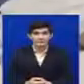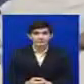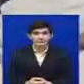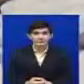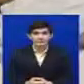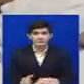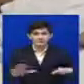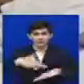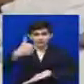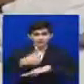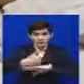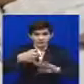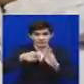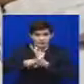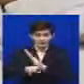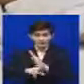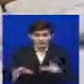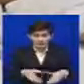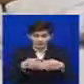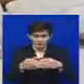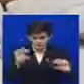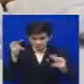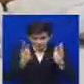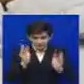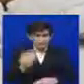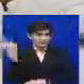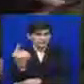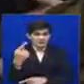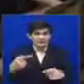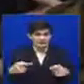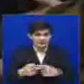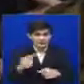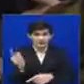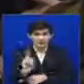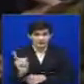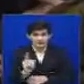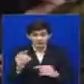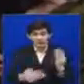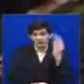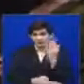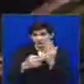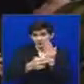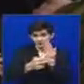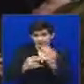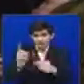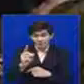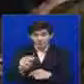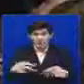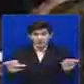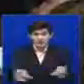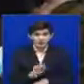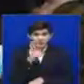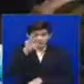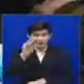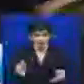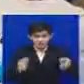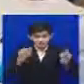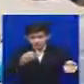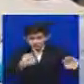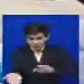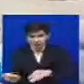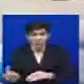ผู้ว่าราชการจังหวัดตราดพร้อมคณะนะครับได้เดินทางไปเยี่ยมนักท่องเที่ยวที่ได้รับบาดเจ็บจากเหตุอาคารโรงแรมสยามบิทรีสอร์ทอำเภอเกาะช้างสุดตัวแล้วก็